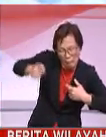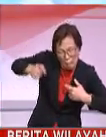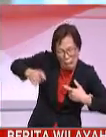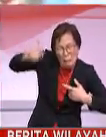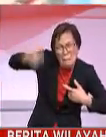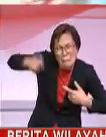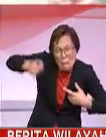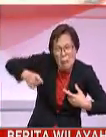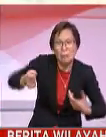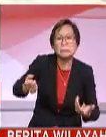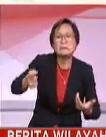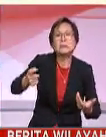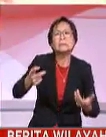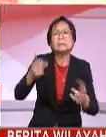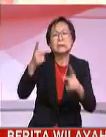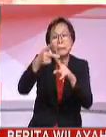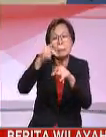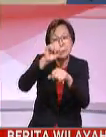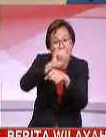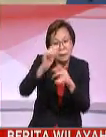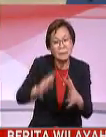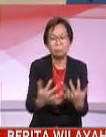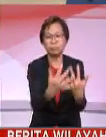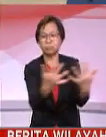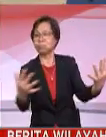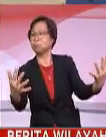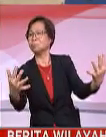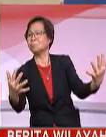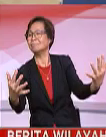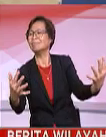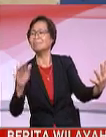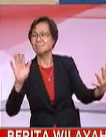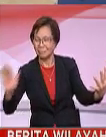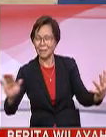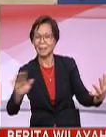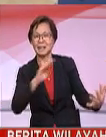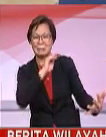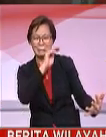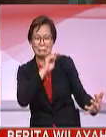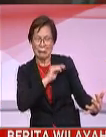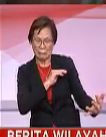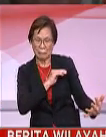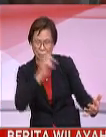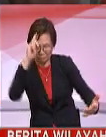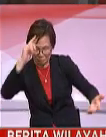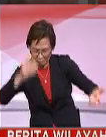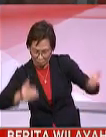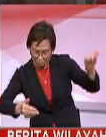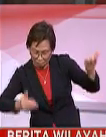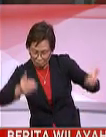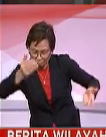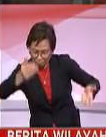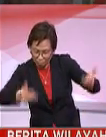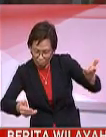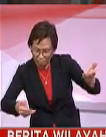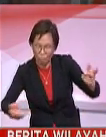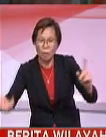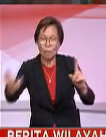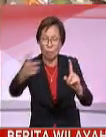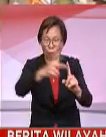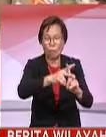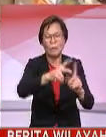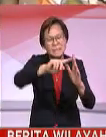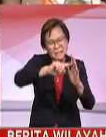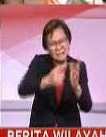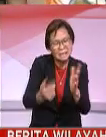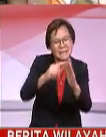mendesak iaitu keperluan kepada petugas barisan hadapan, Kementerian akan membuat pertimbangan terhadap permohonan pengoperasian